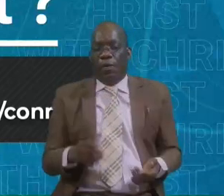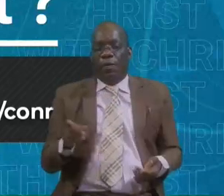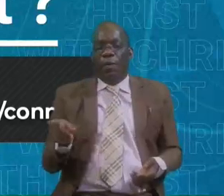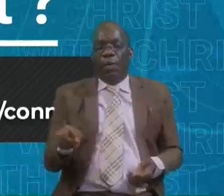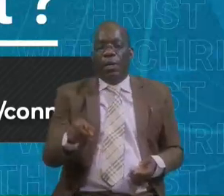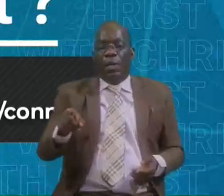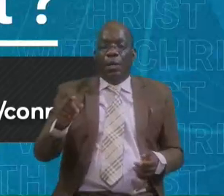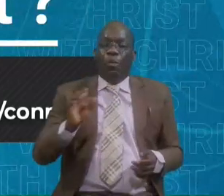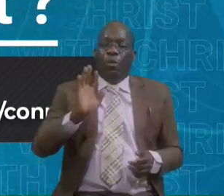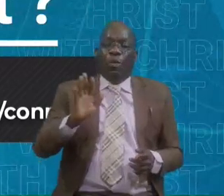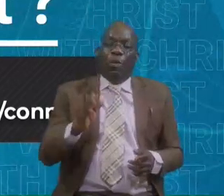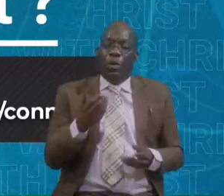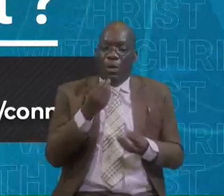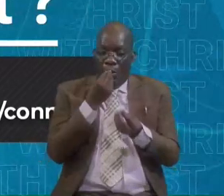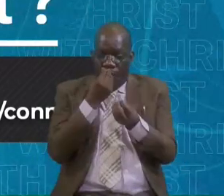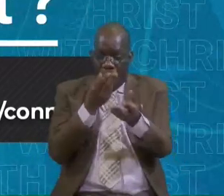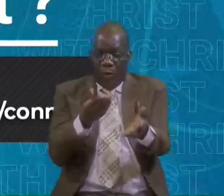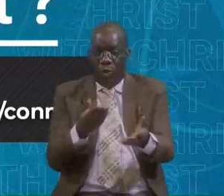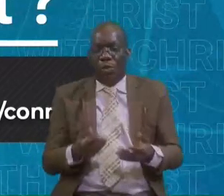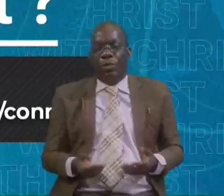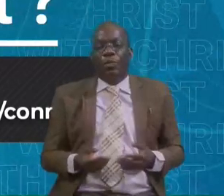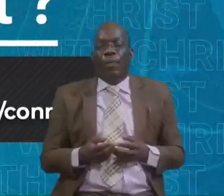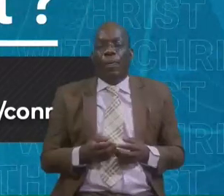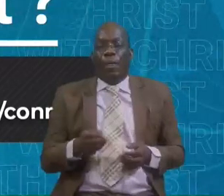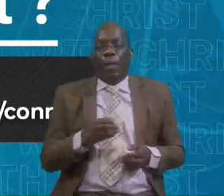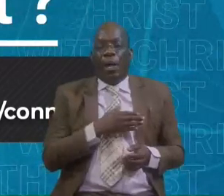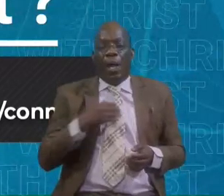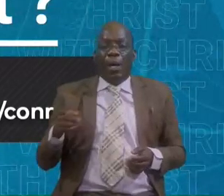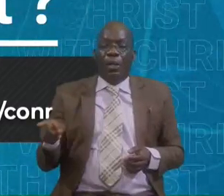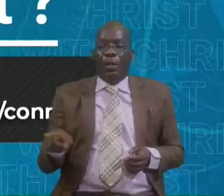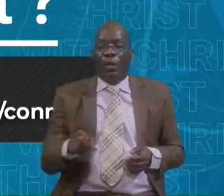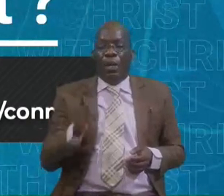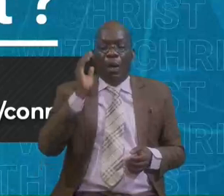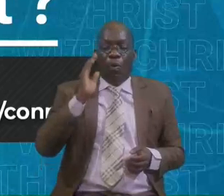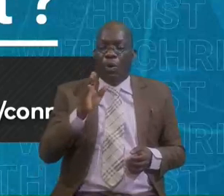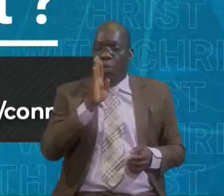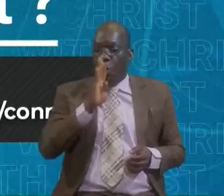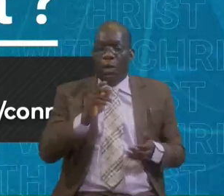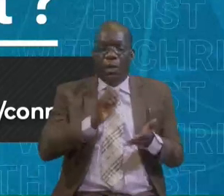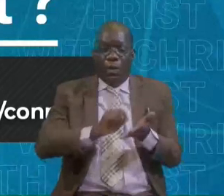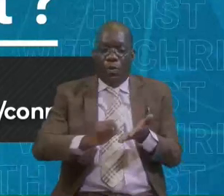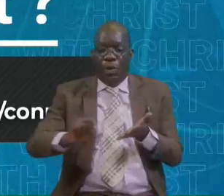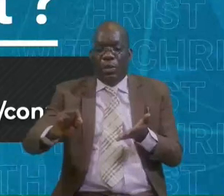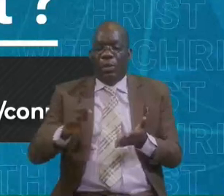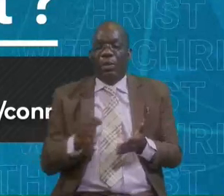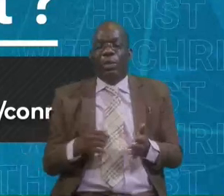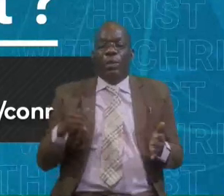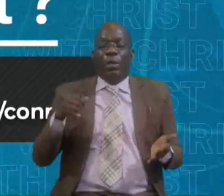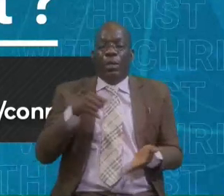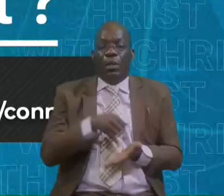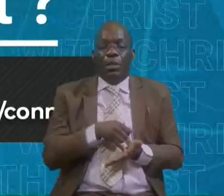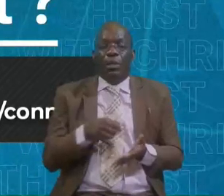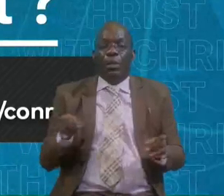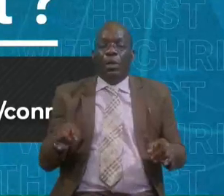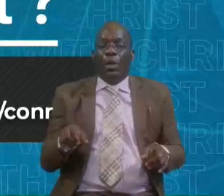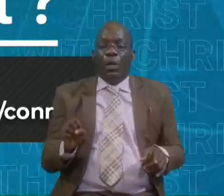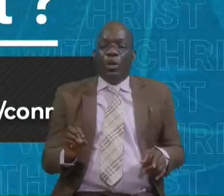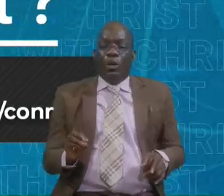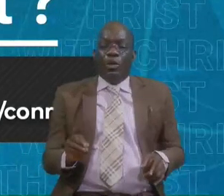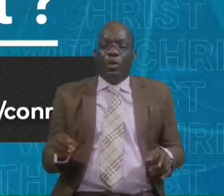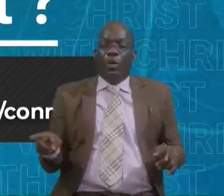Ils vous donneront un formulaire que vous allez remplir. Ou si vous ne savez pas écrire, donnez-leur les informations qu'ils vont